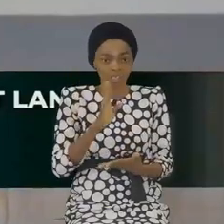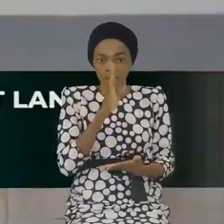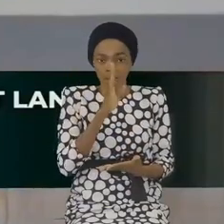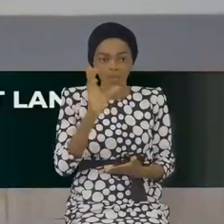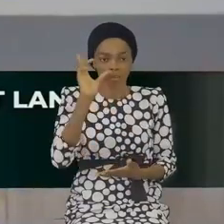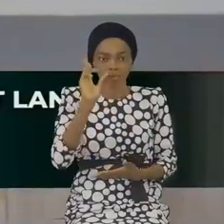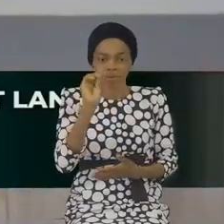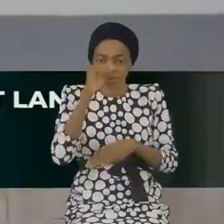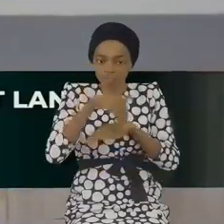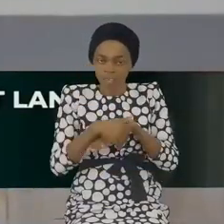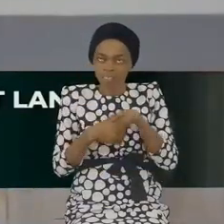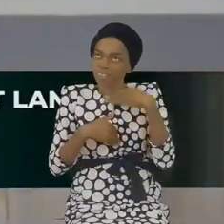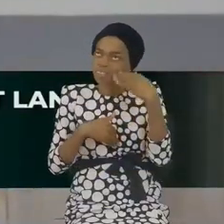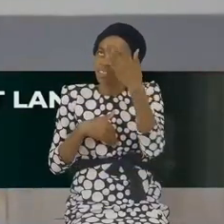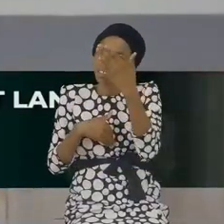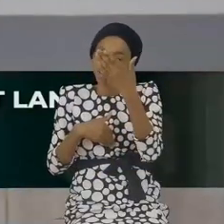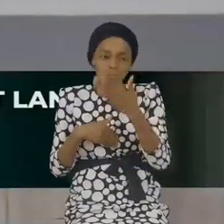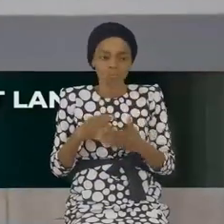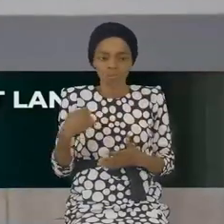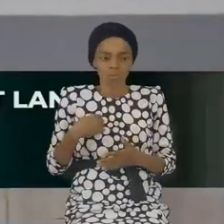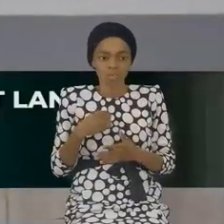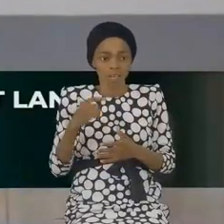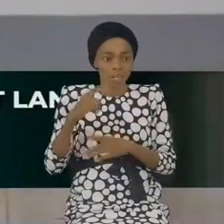le Seigneur Dieu les éclairera.